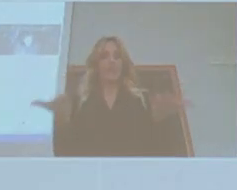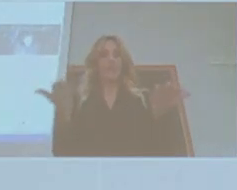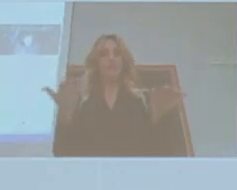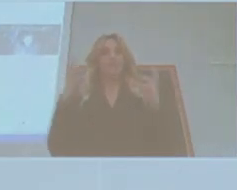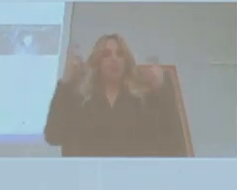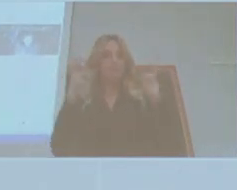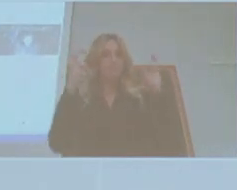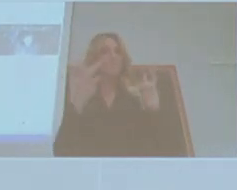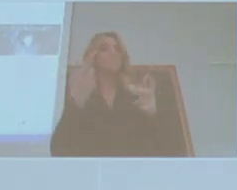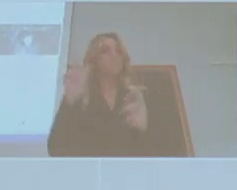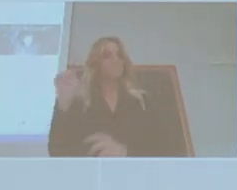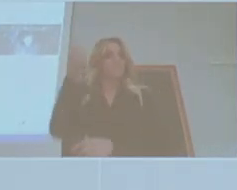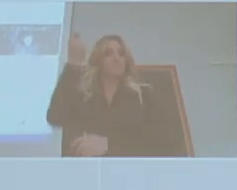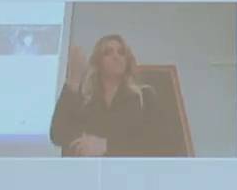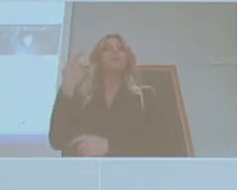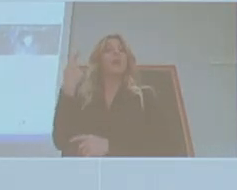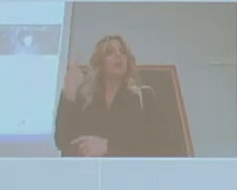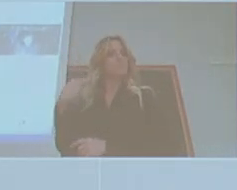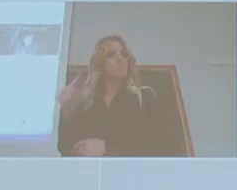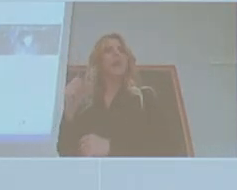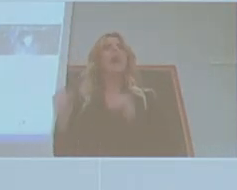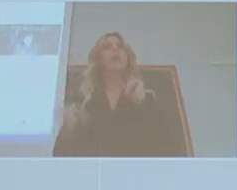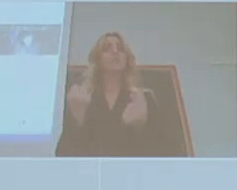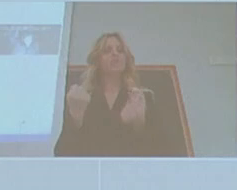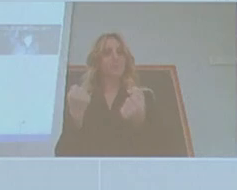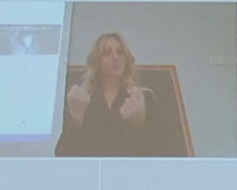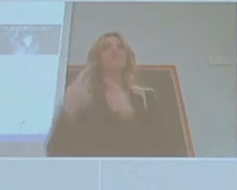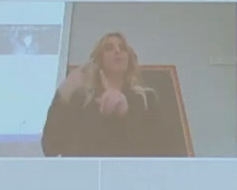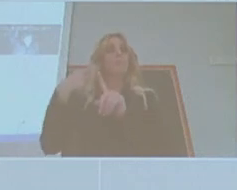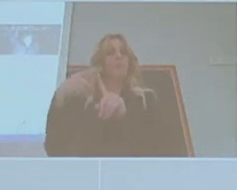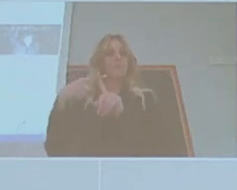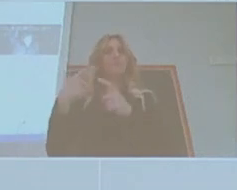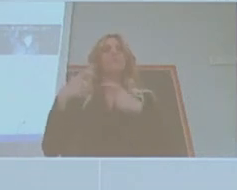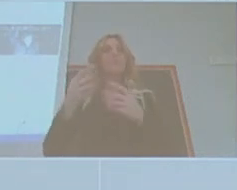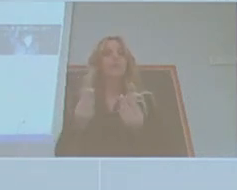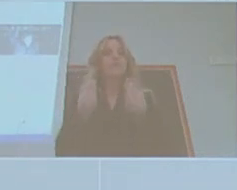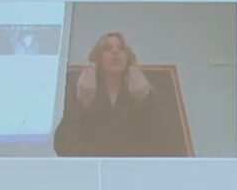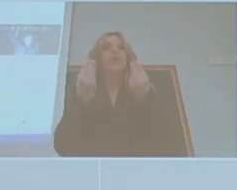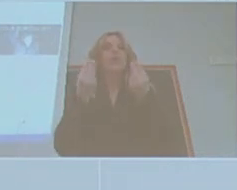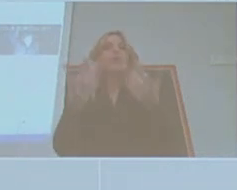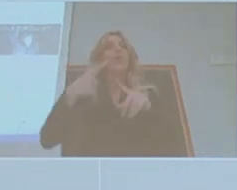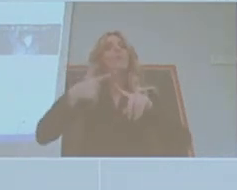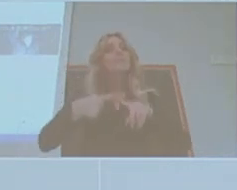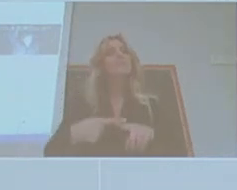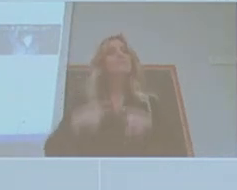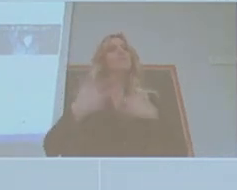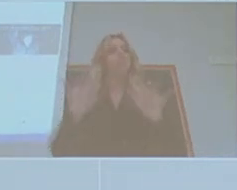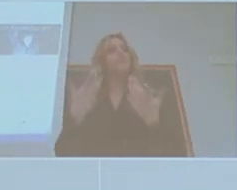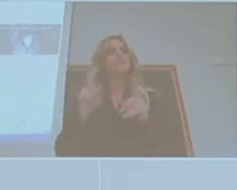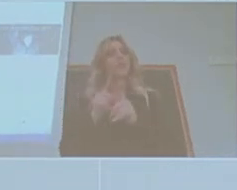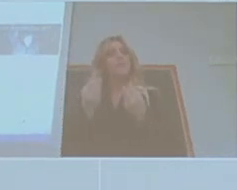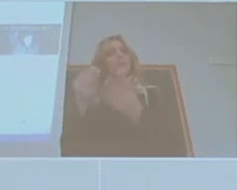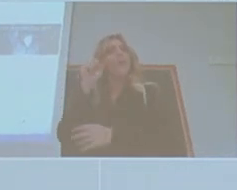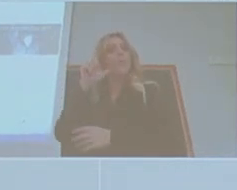è sempre scontato ed è un atteggiamento ben augurante perché testimonia un interesse dell'ente regionale per la cultura e per